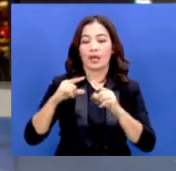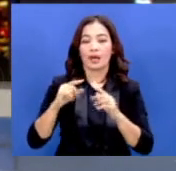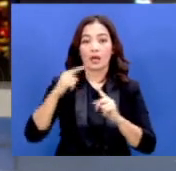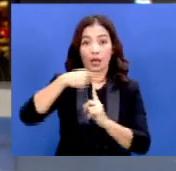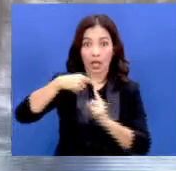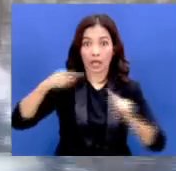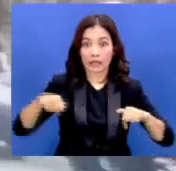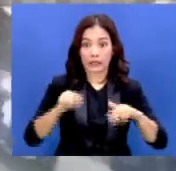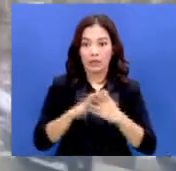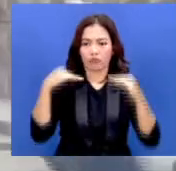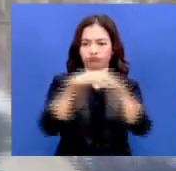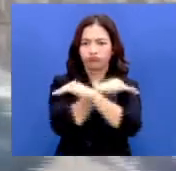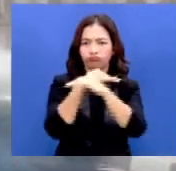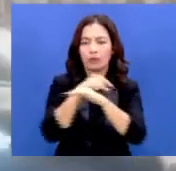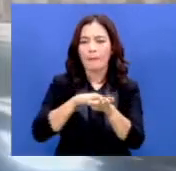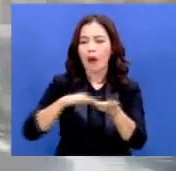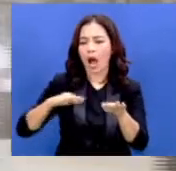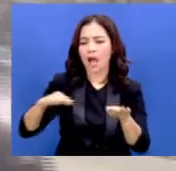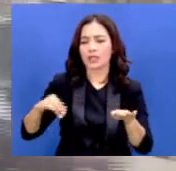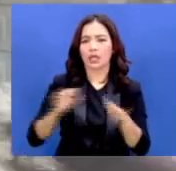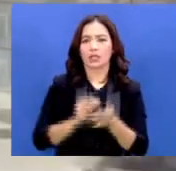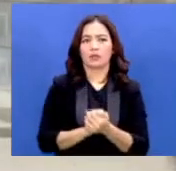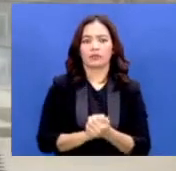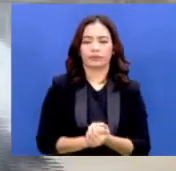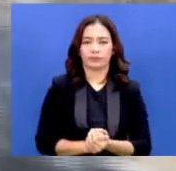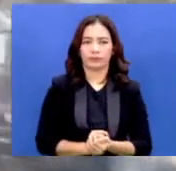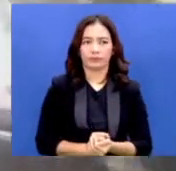sekitar lokasi pun sempat mengalami kemacetan yang cukup panjang.